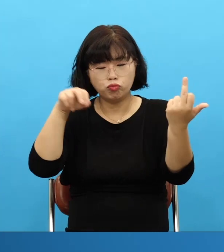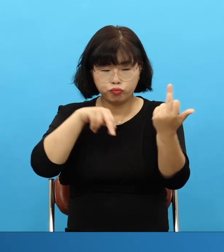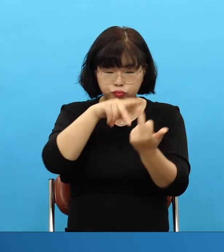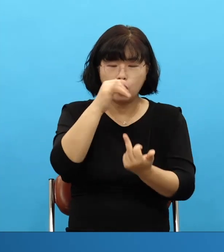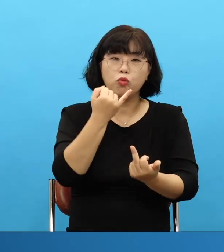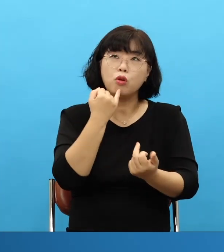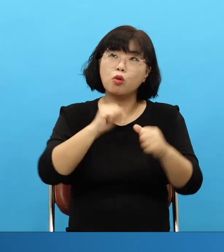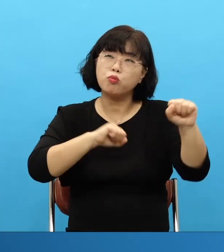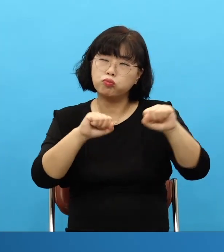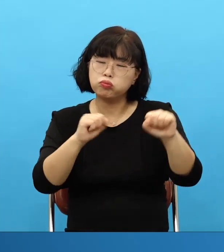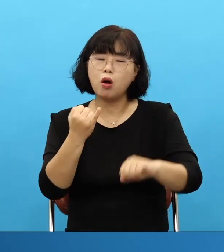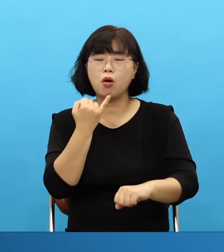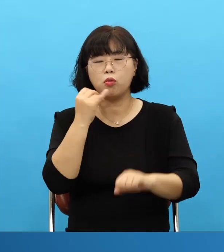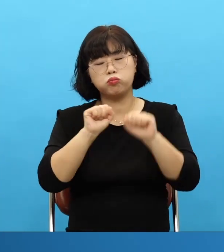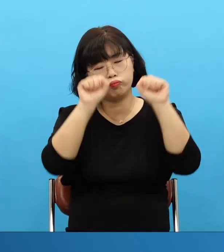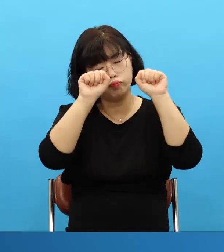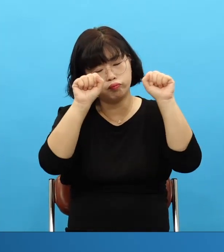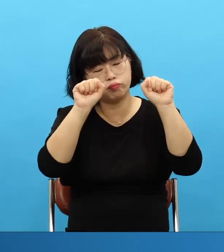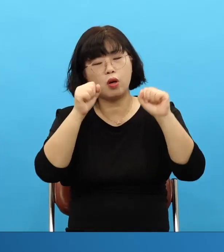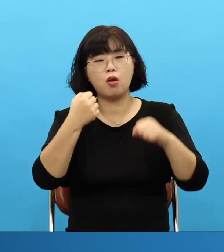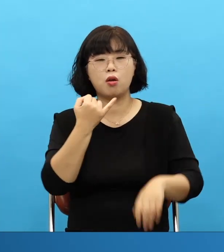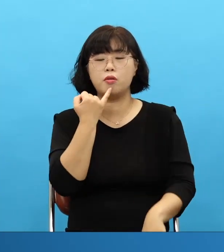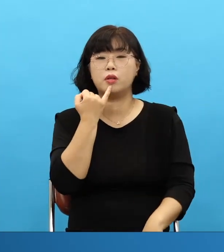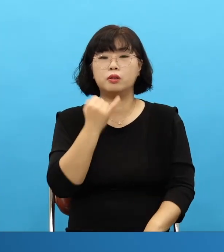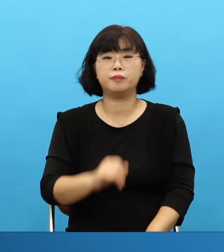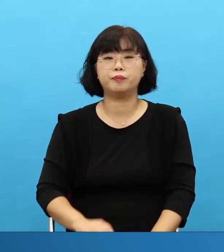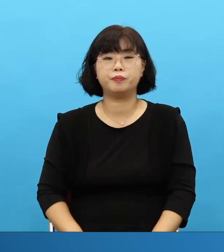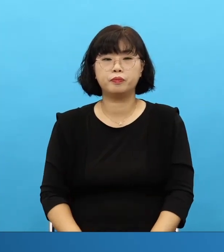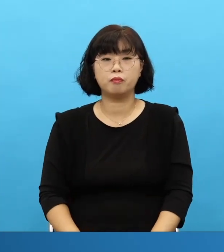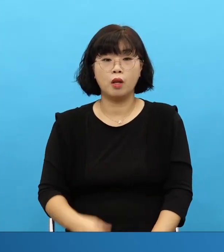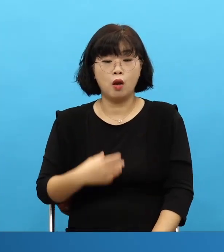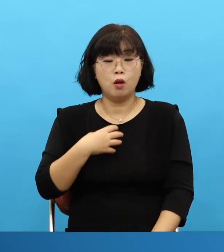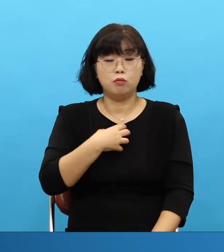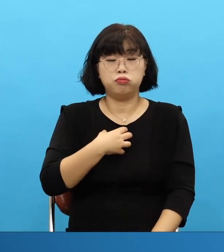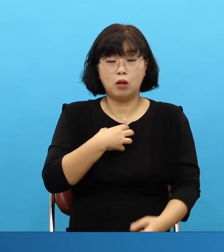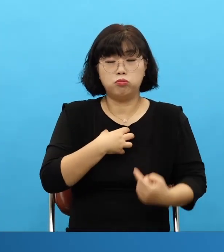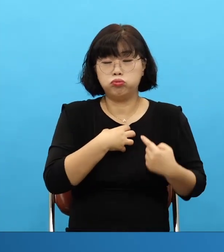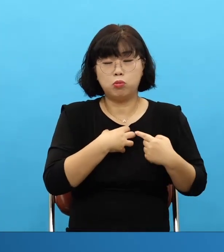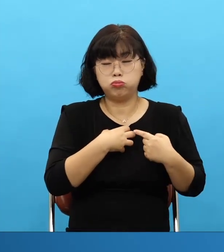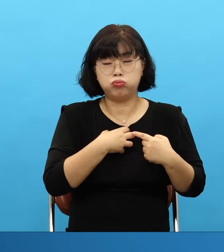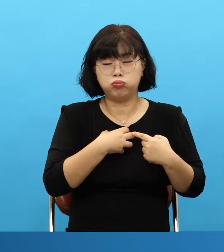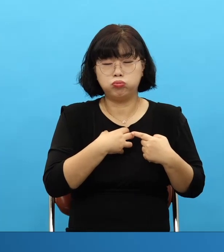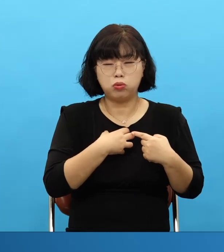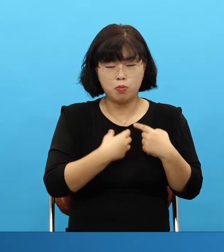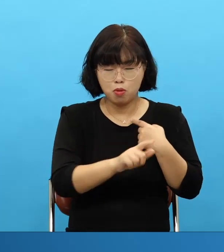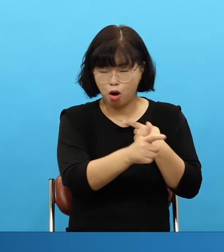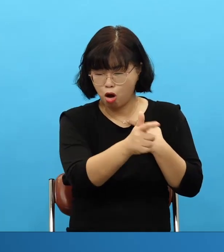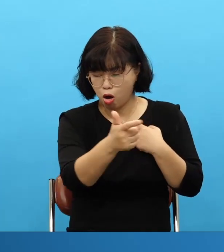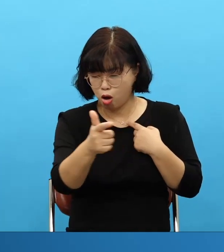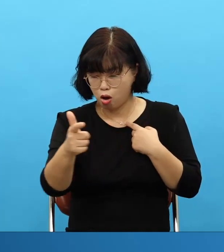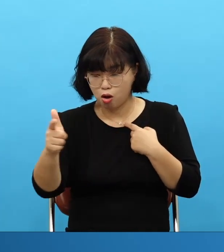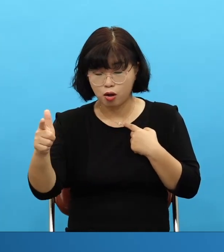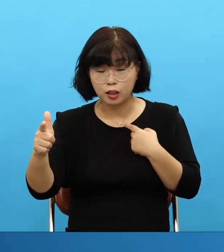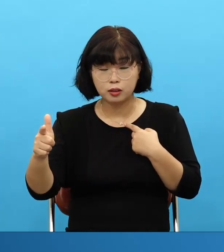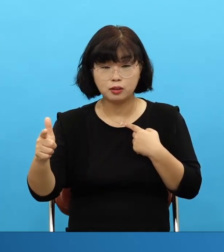그럼 trivial 여러분 matters, 주위에 불안케 하는 요소가 너무 많죠. we get so anxious, and there are so many factors prompting that anxiety inside of